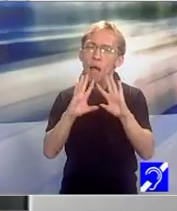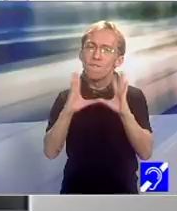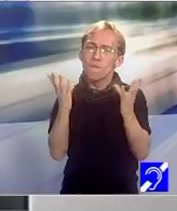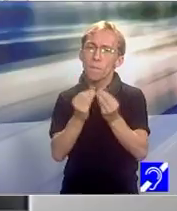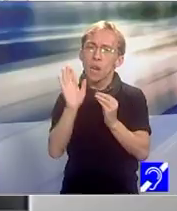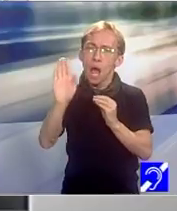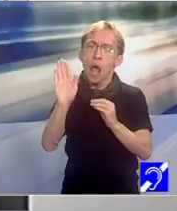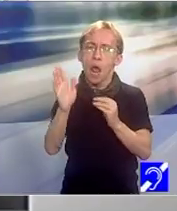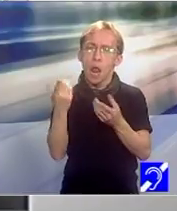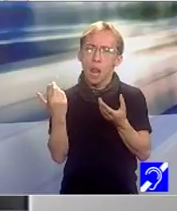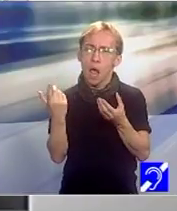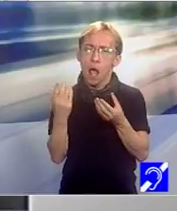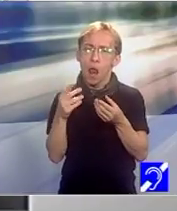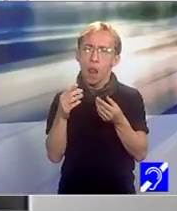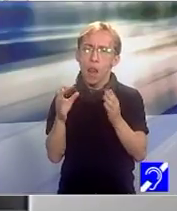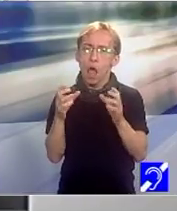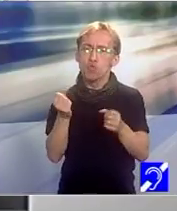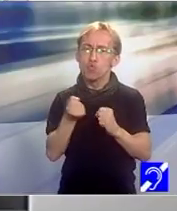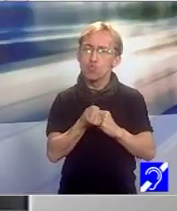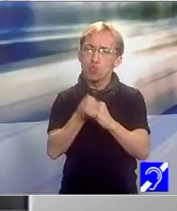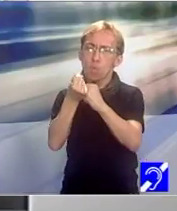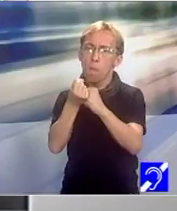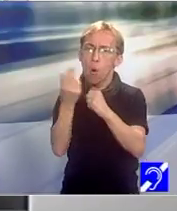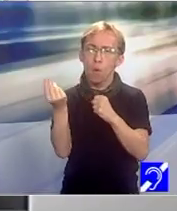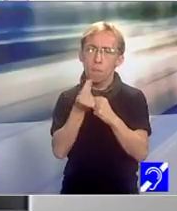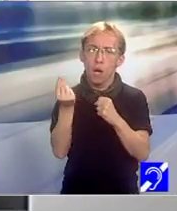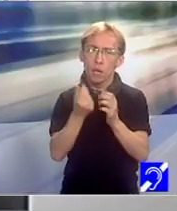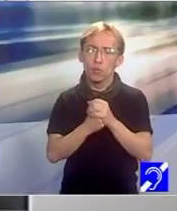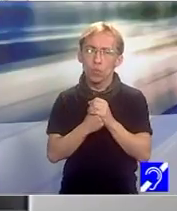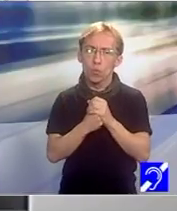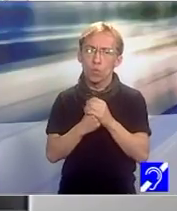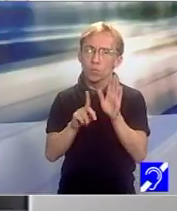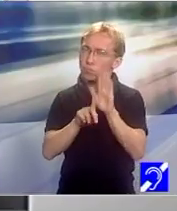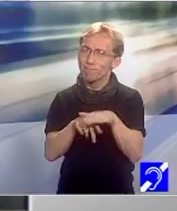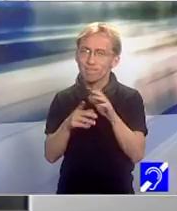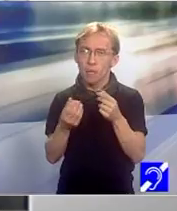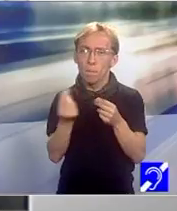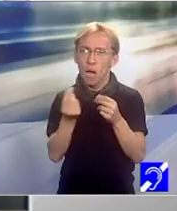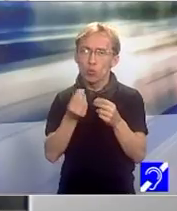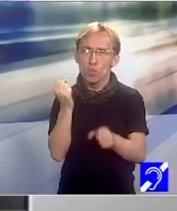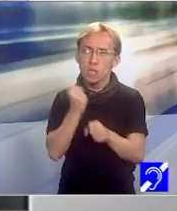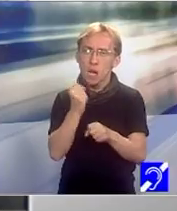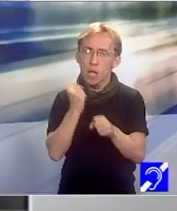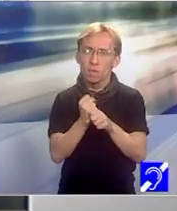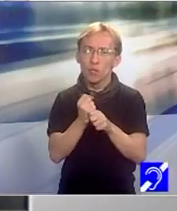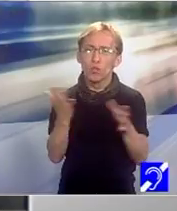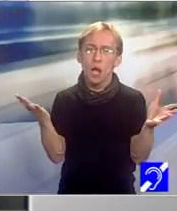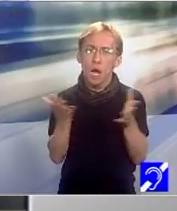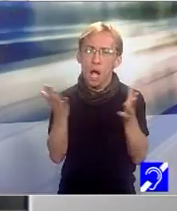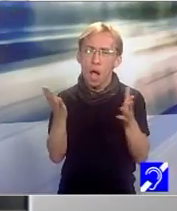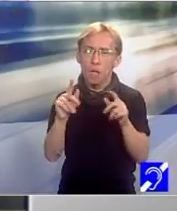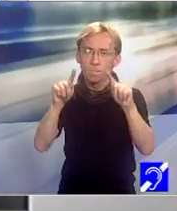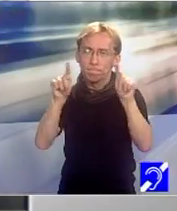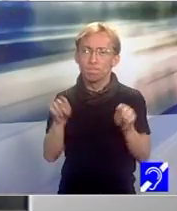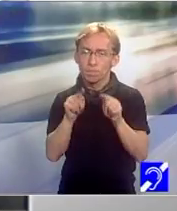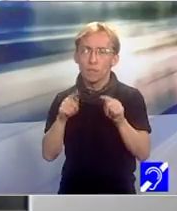aibă acces la suport din partea unor persoane care se află într-o situație similară, acces la servicii de specialitate, care, apropo de asta, o mică paranteză,